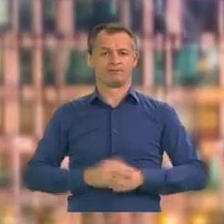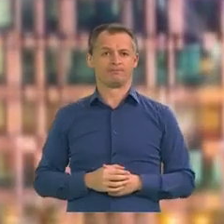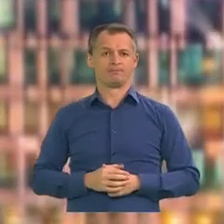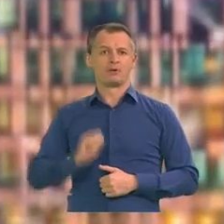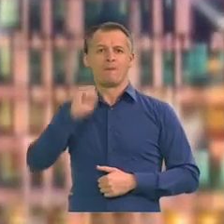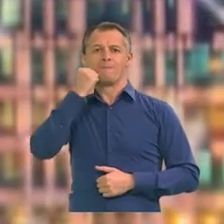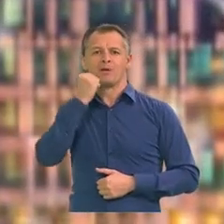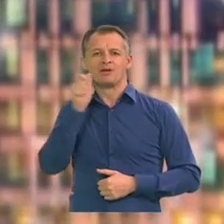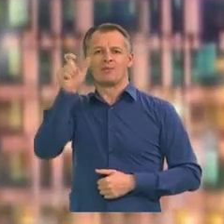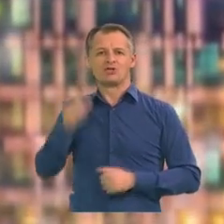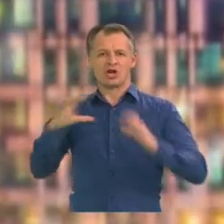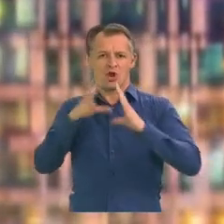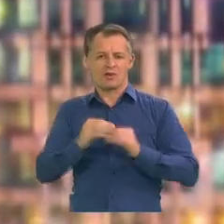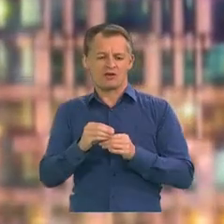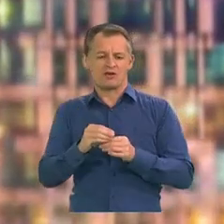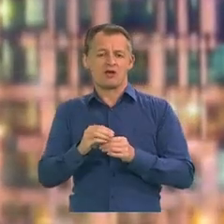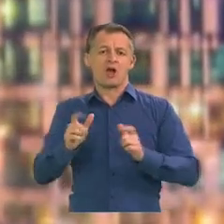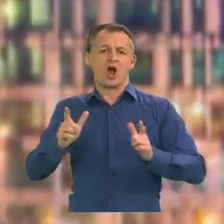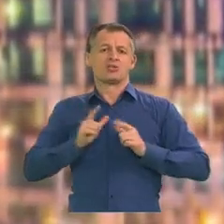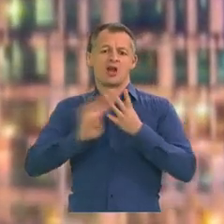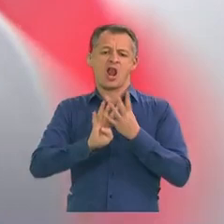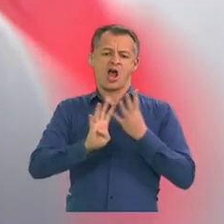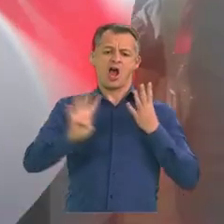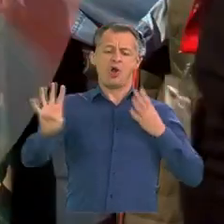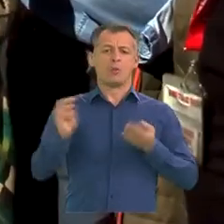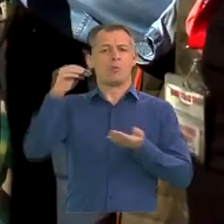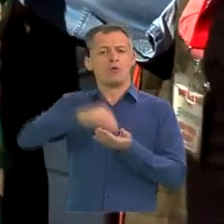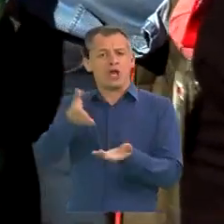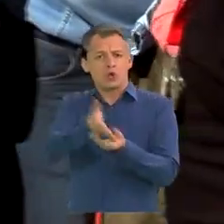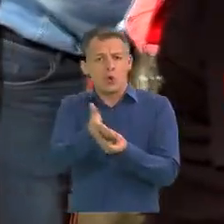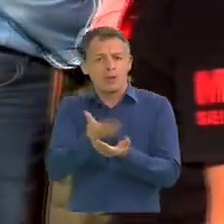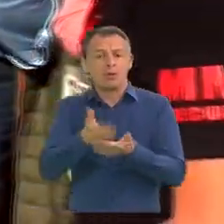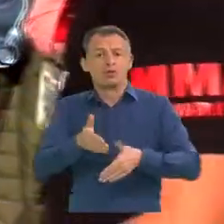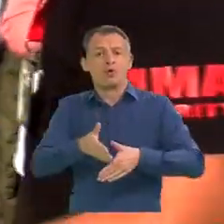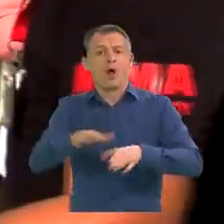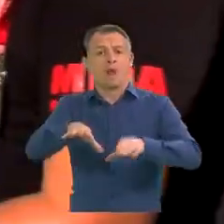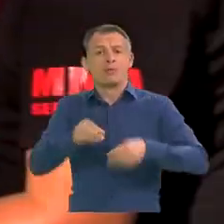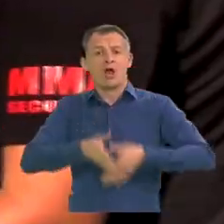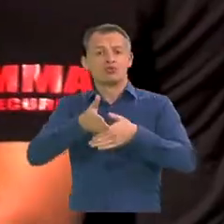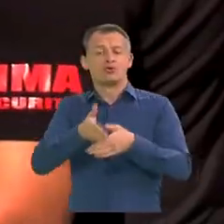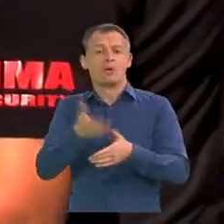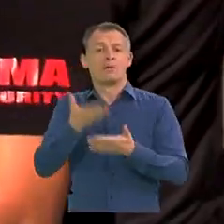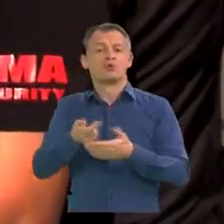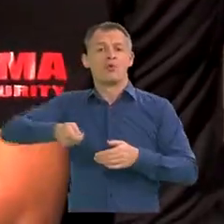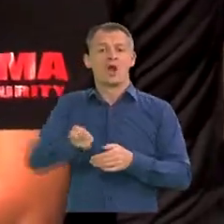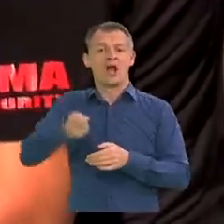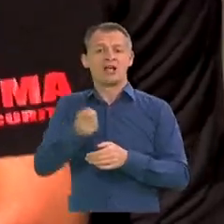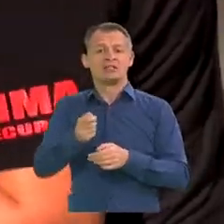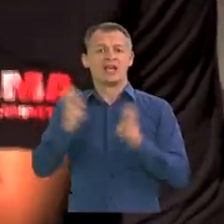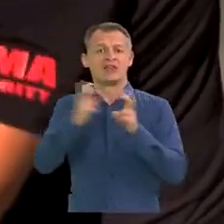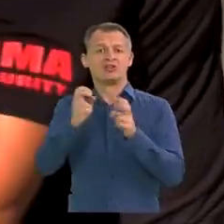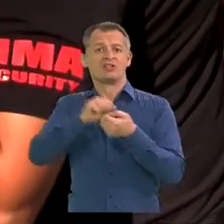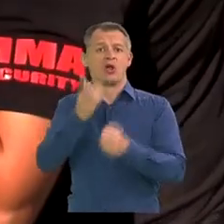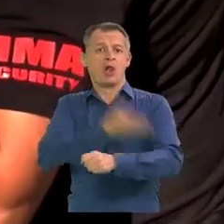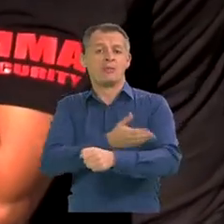Bătrânii României stau la cozi interminabile pentru a-și depune actele ca să primească ajutoare pentru gaze, energie sau lemne. Ce se întâmplă însă